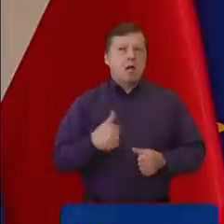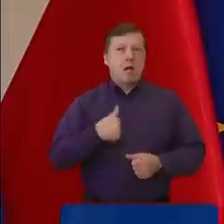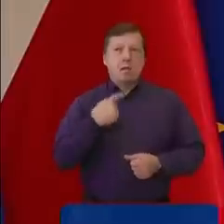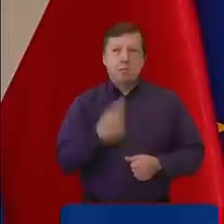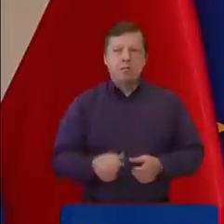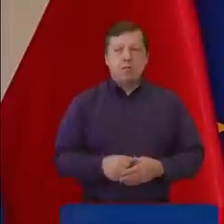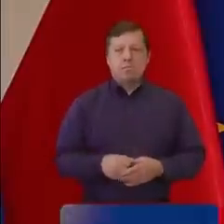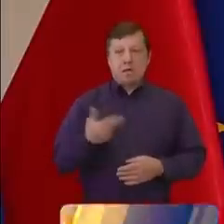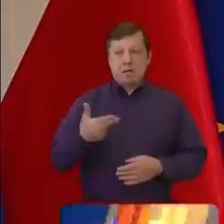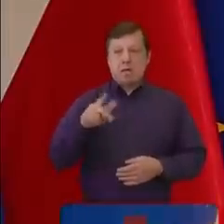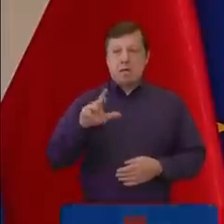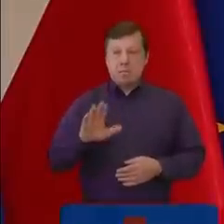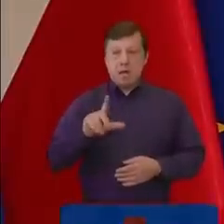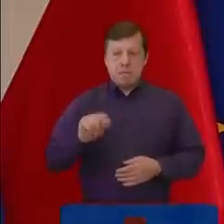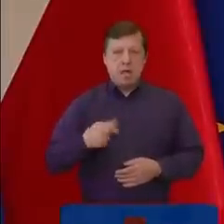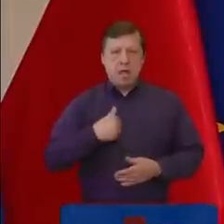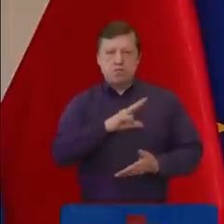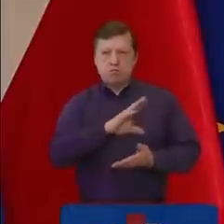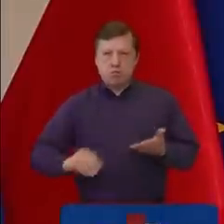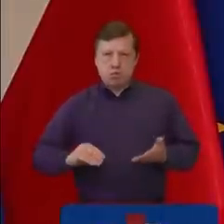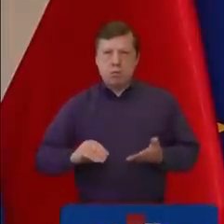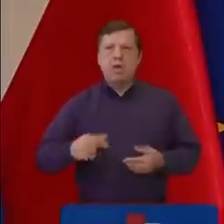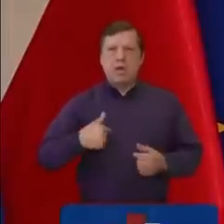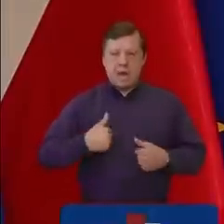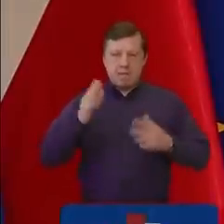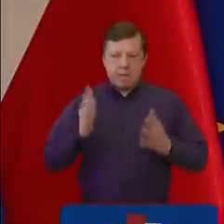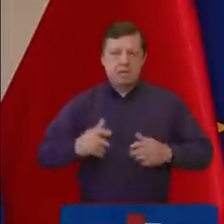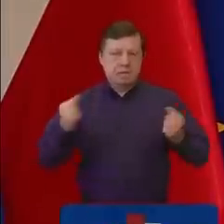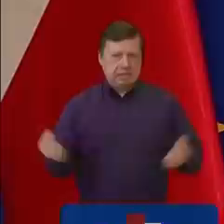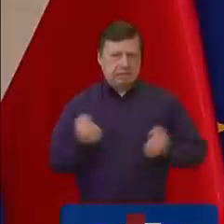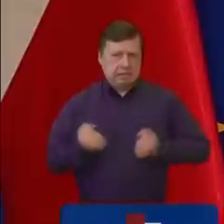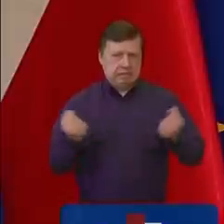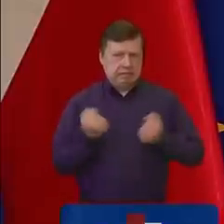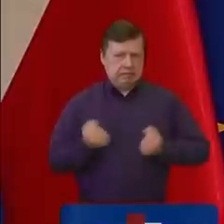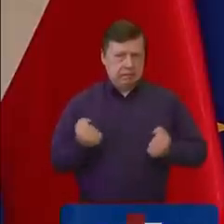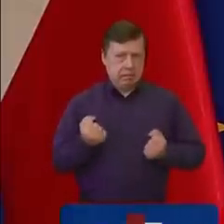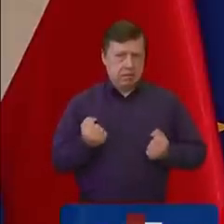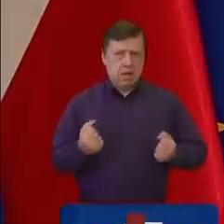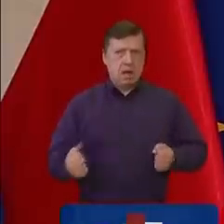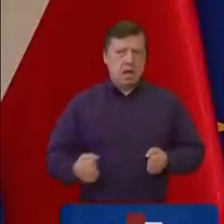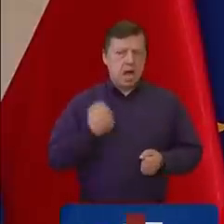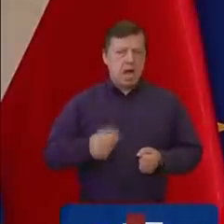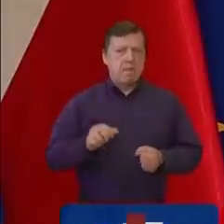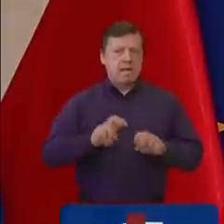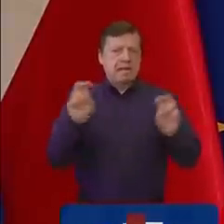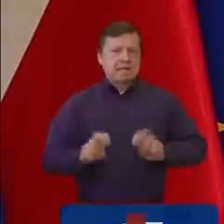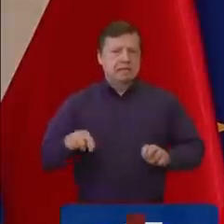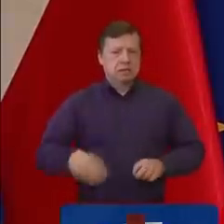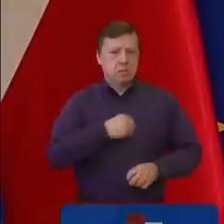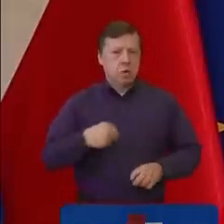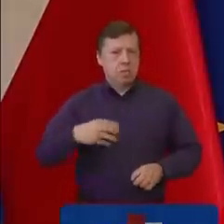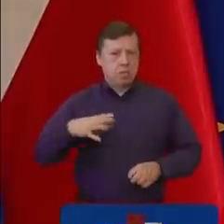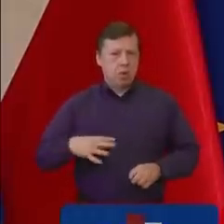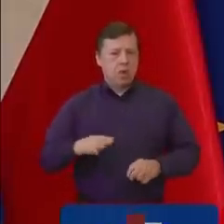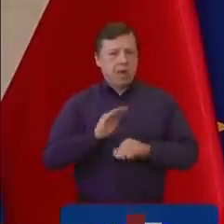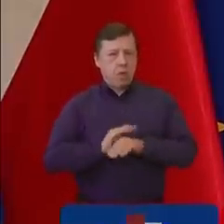imieniu NBP zrobię wszystko, żeby ten kryzys był dla Polski możliwie łagodny i żebyśmy z